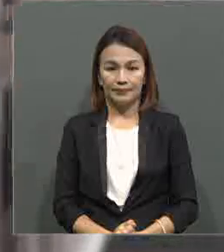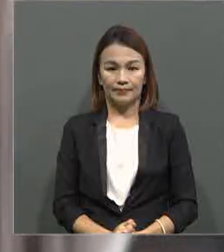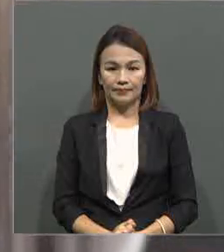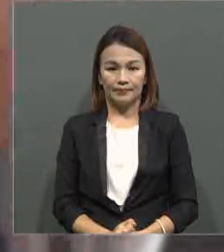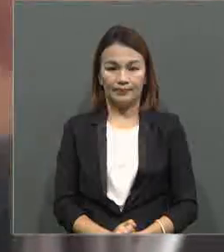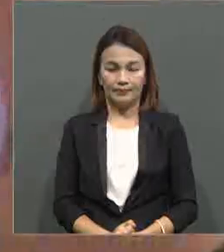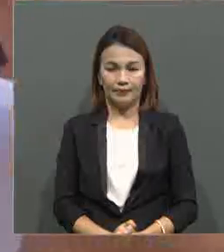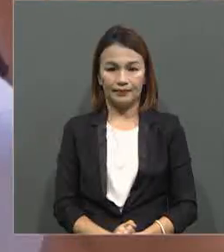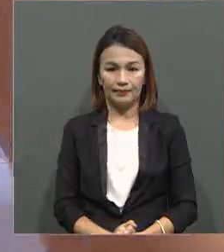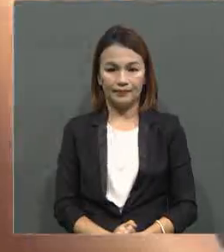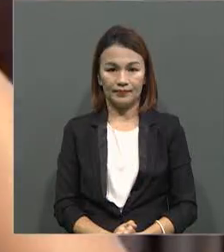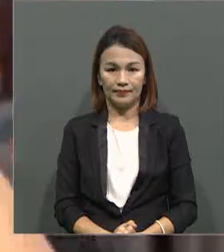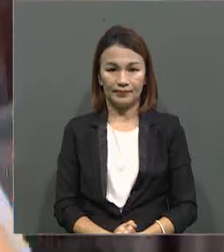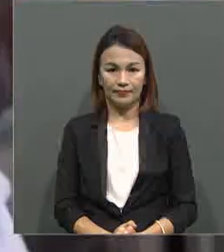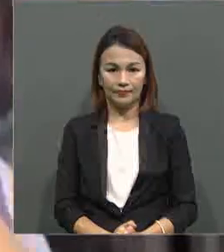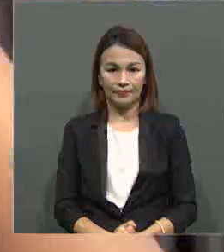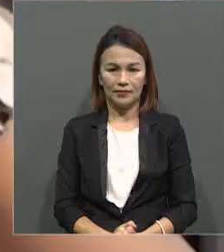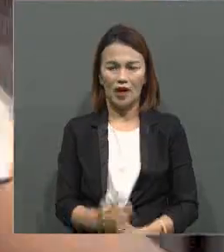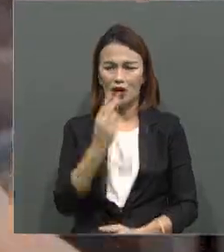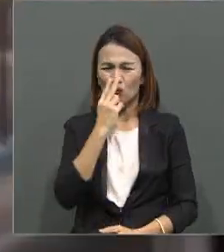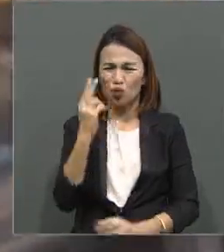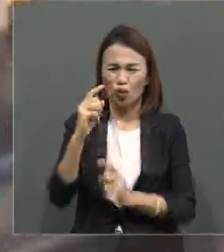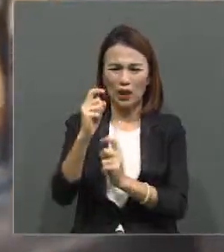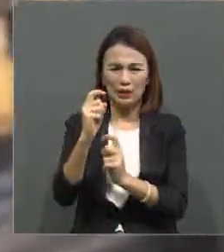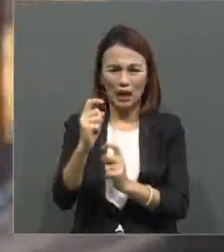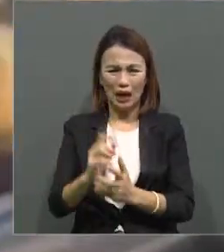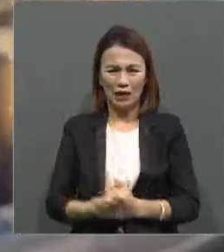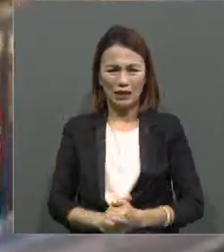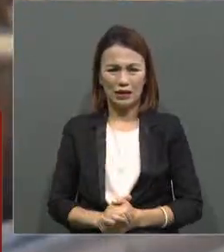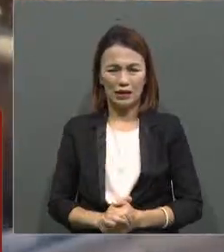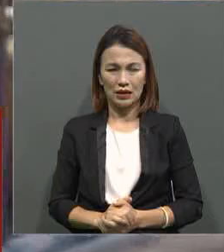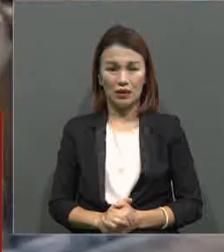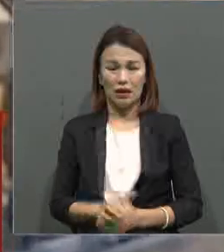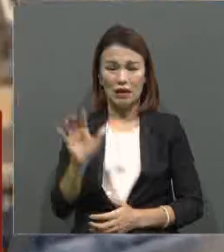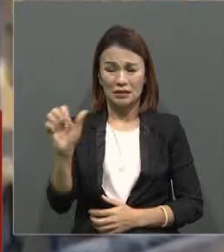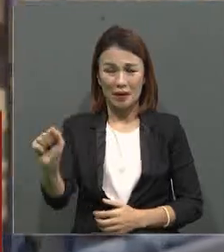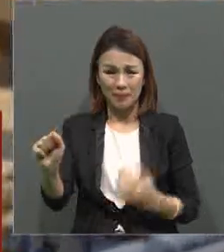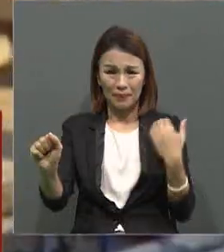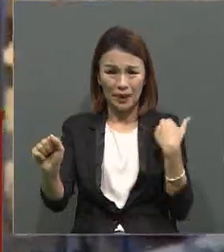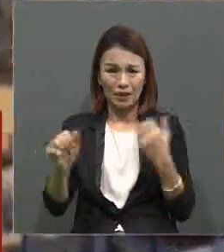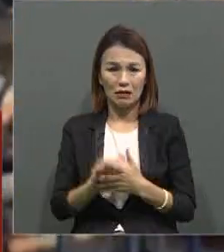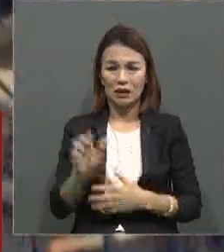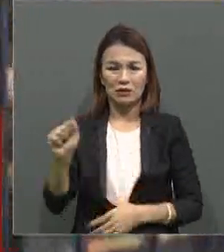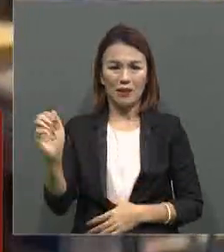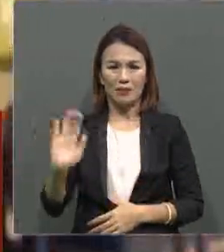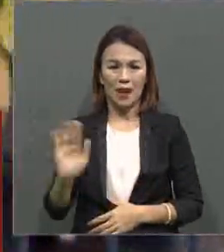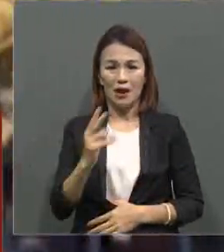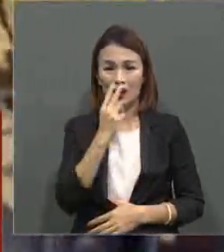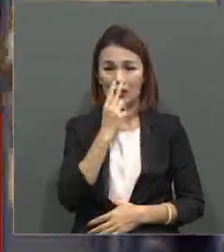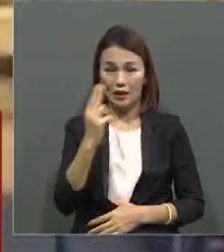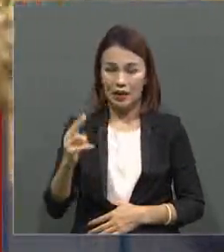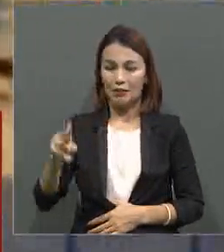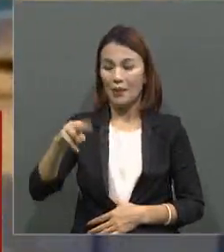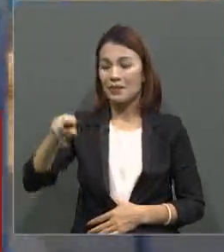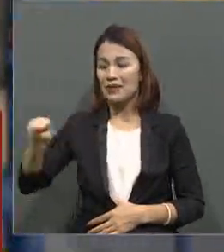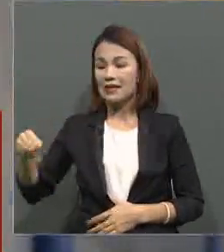ค่ะดูไม่ค่อยขอใอยู่แล้วแล้วหนูได้จับลวมั้ยวันเนี้ยไม่ได้จับคือเห็นๆป้ายมั้ยตอนขึ้น